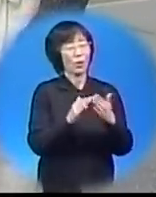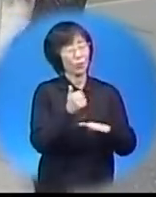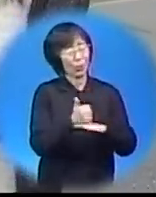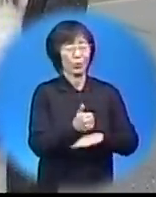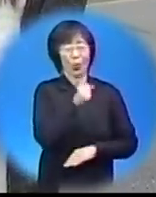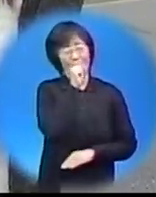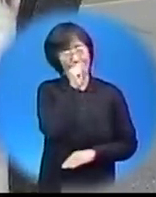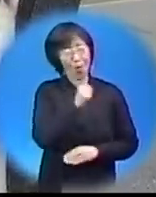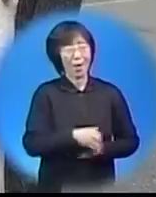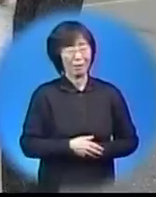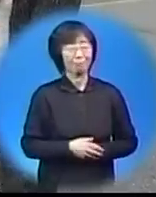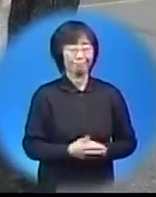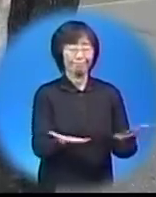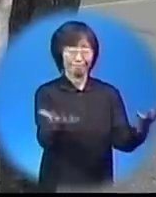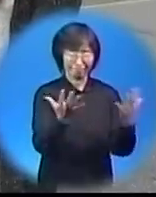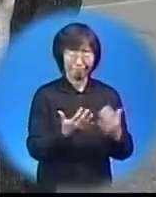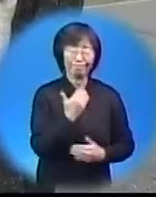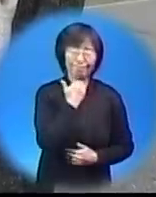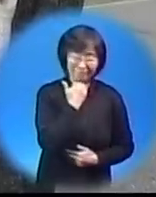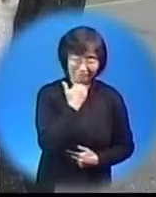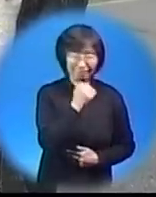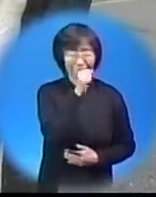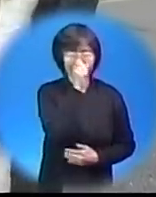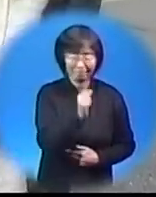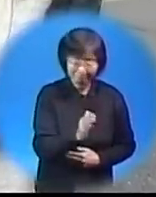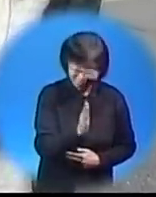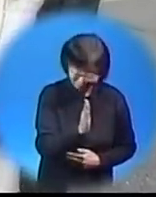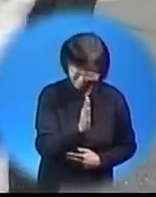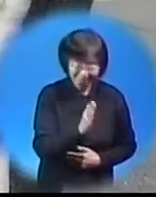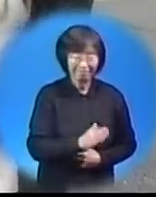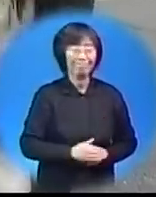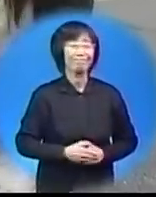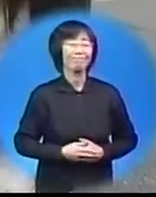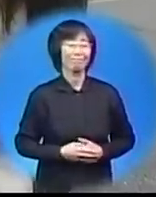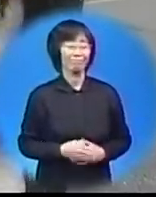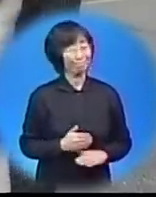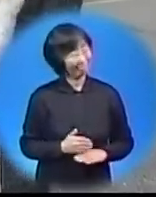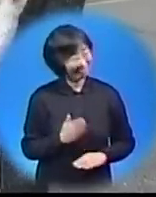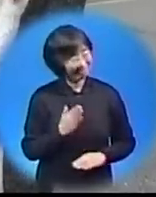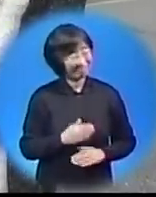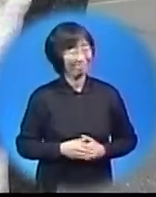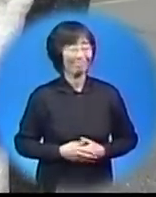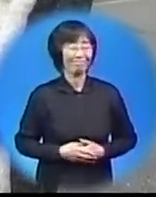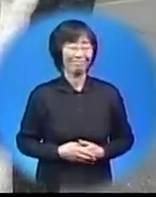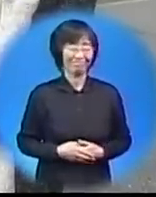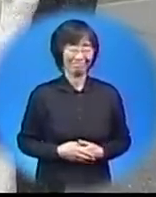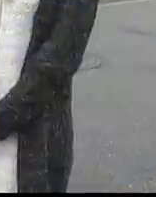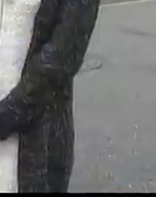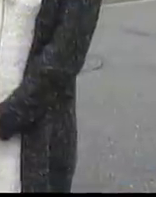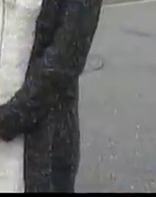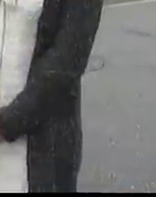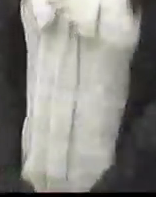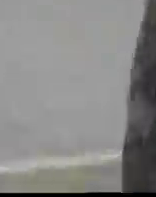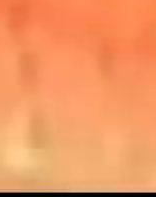ぜひお越しを待ちしておりますのでよろしくお願いいたします。 はい、ありがとうございました。 はい、はい、どうも。